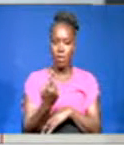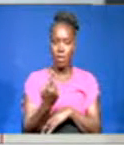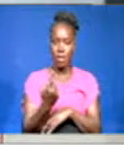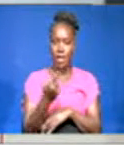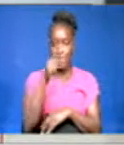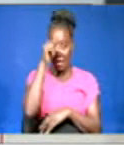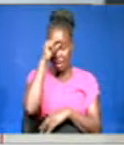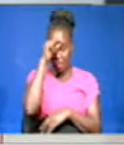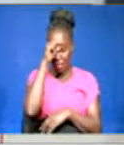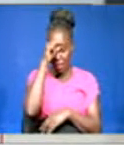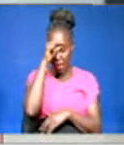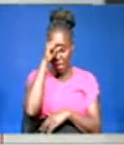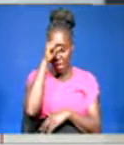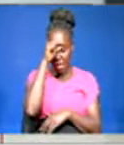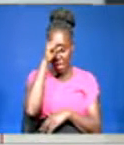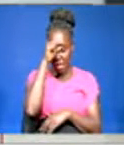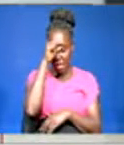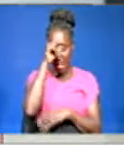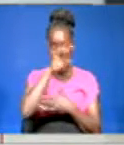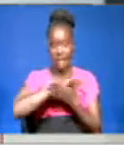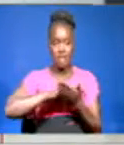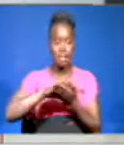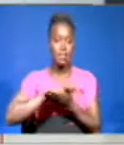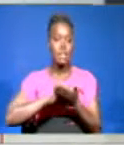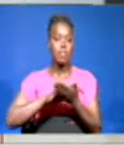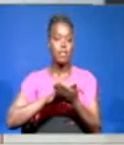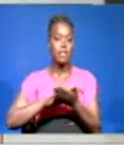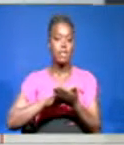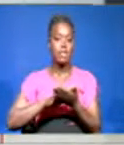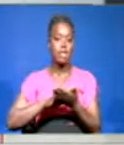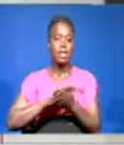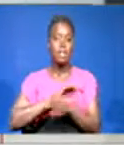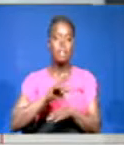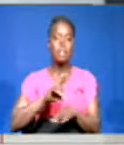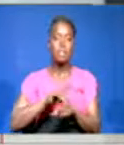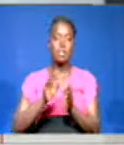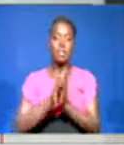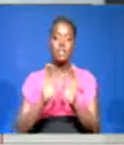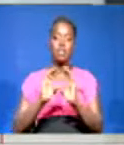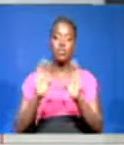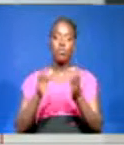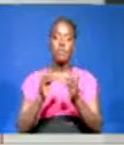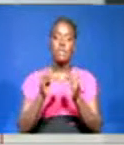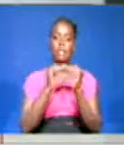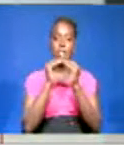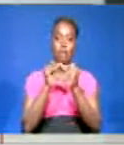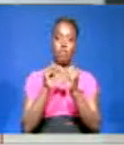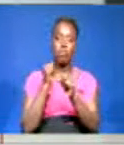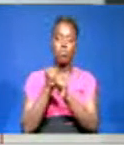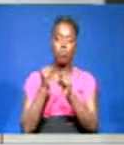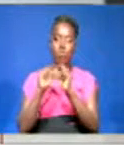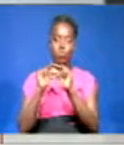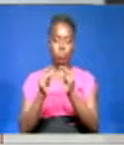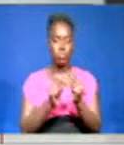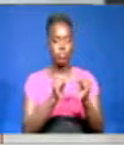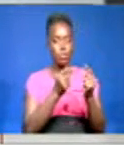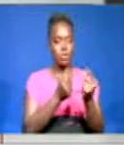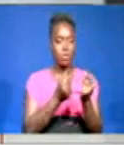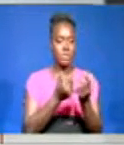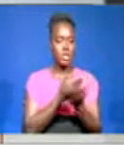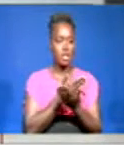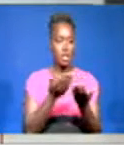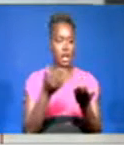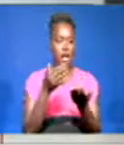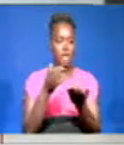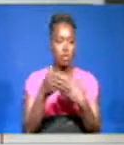government has established district and community level task forces who are engaging very closely